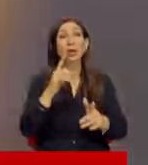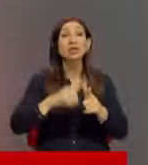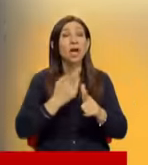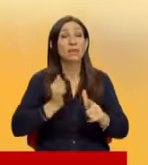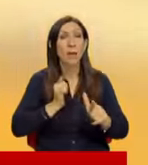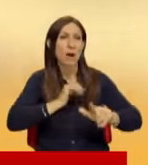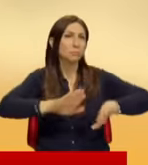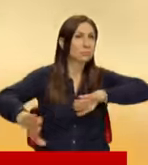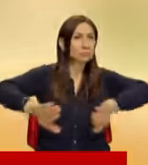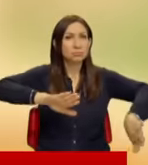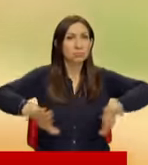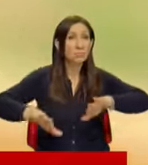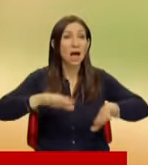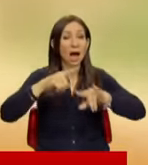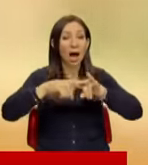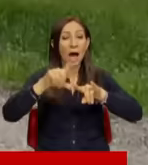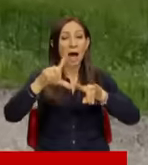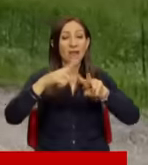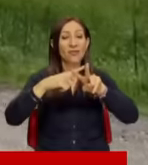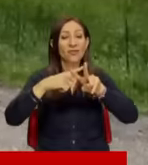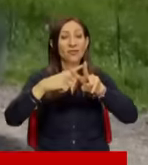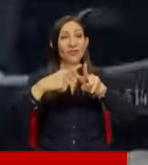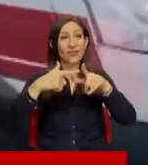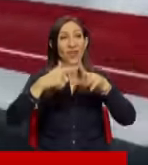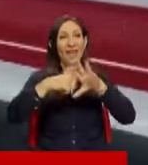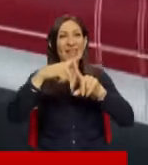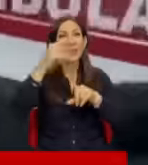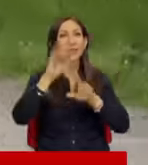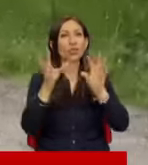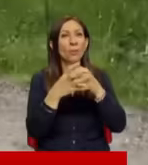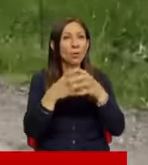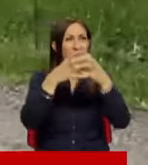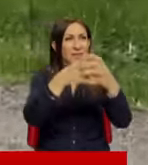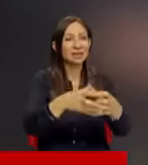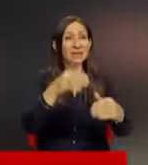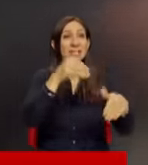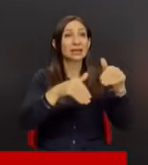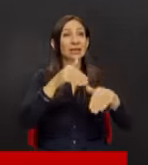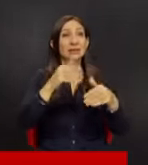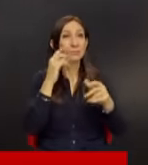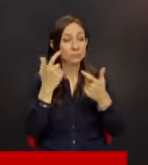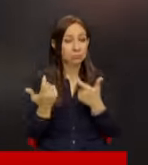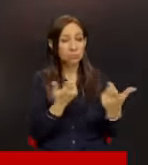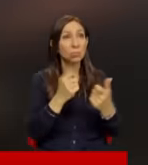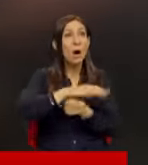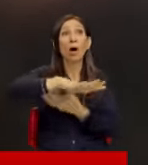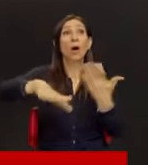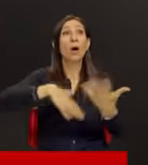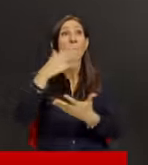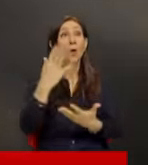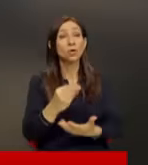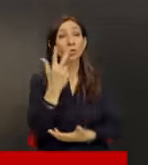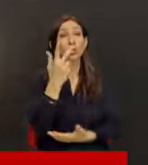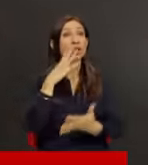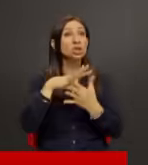jandarma uzaklaştırdı. Hayfet ilçesinde ise toplu oy kullanmak isteyen kişilerle sandık müşahitleri arasında arbede yaşandı.